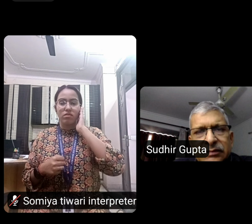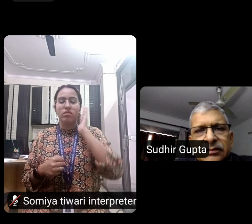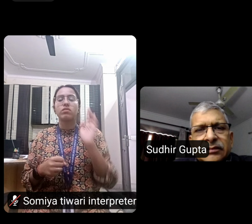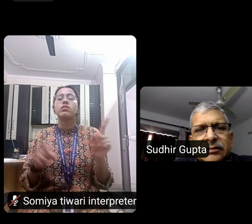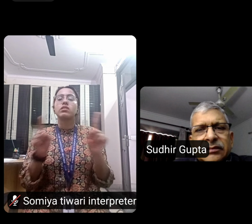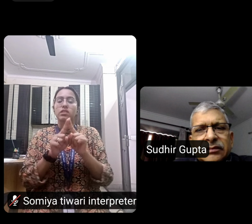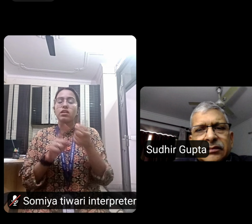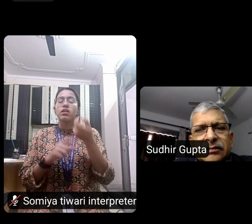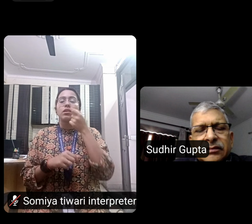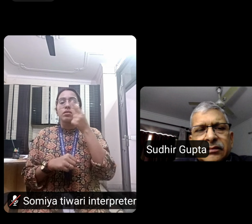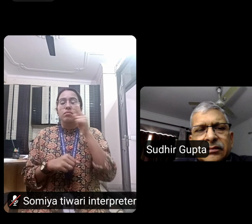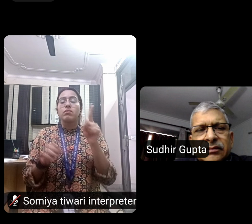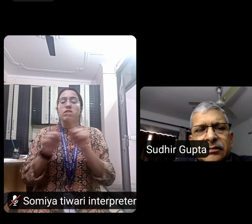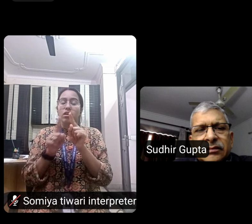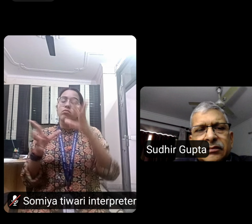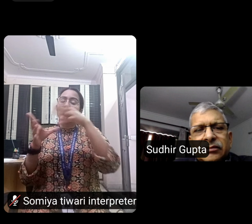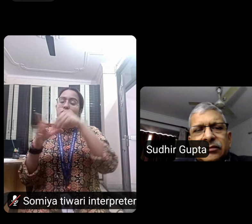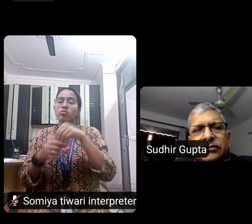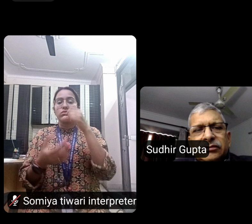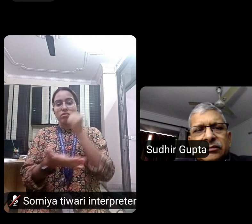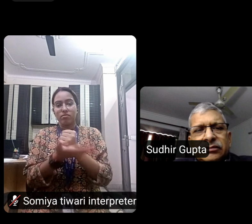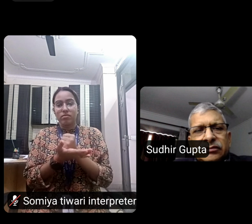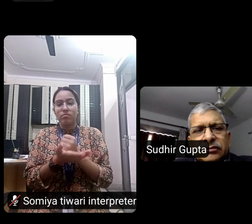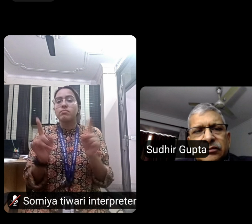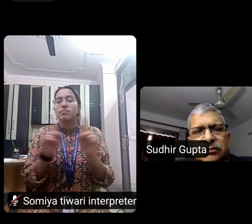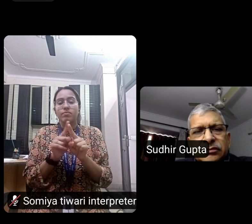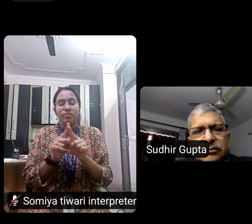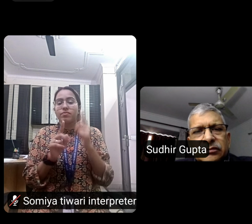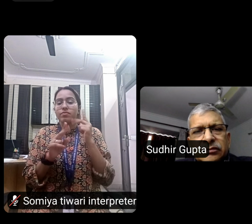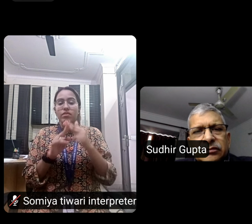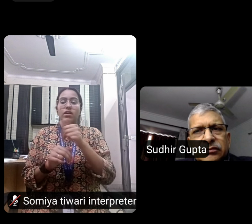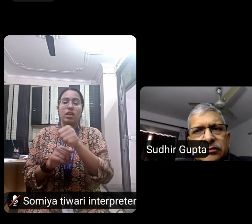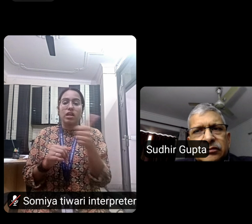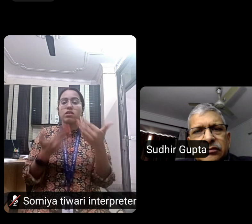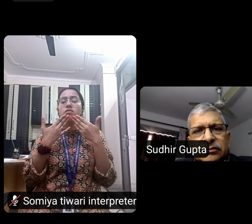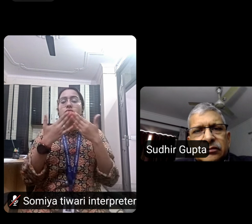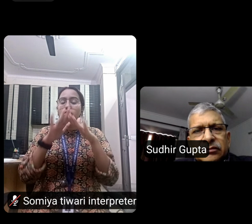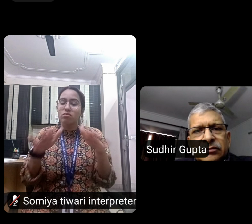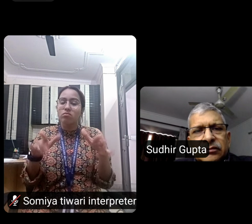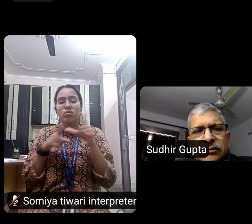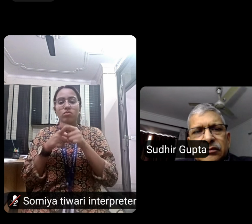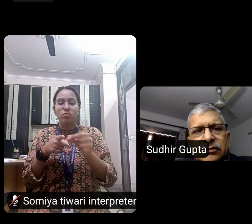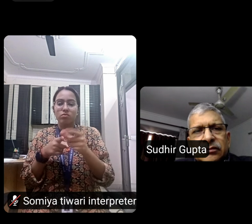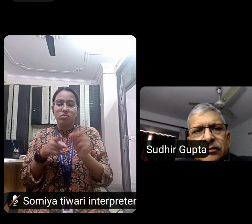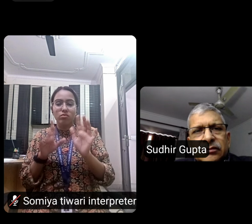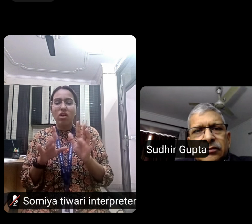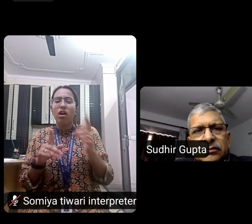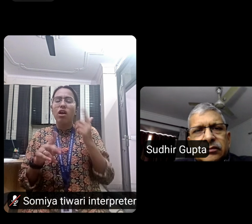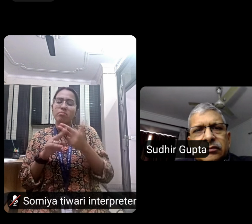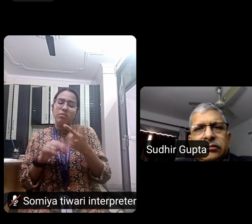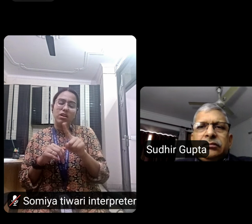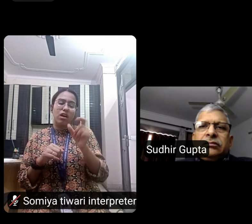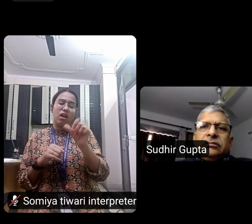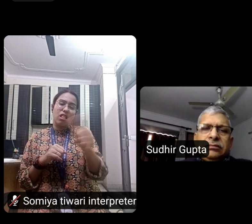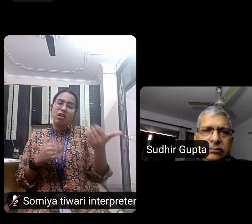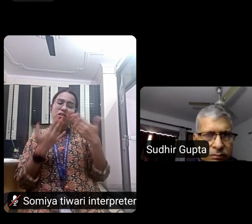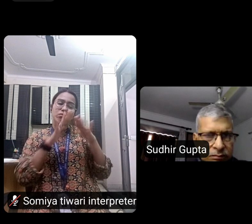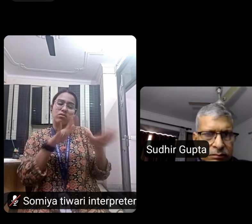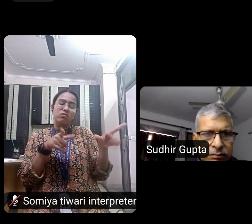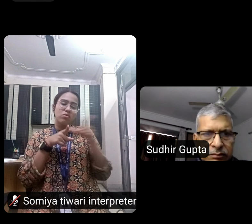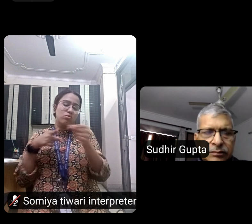डिसकंटिन्यू कर देते हैं या फिर उनको ये लगता है कि दूसरे बच्चे कर रहे हैं हमारा बच्चा नहीं कर रहा है, तो हर बच्चे